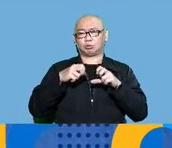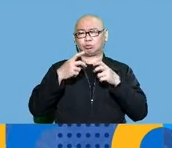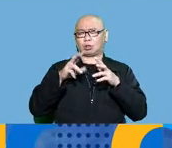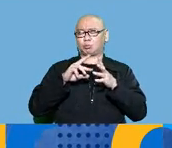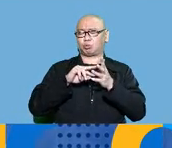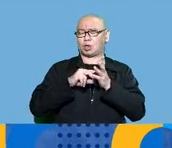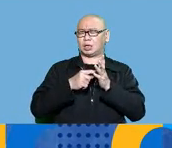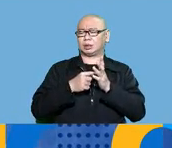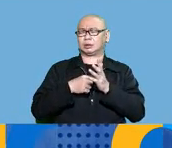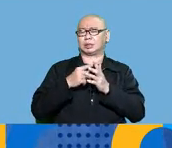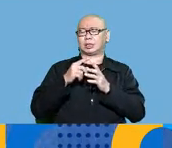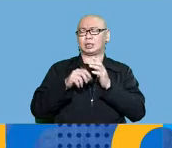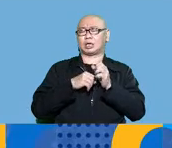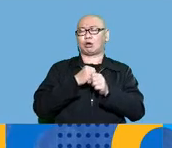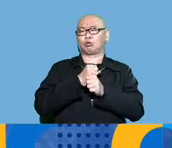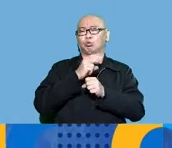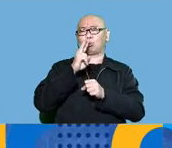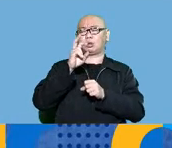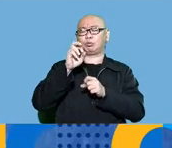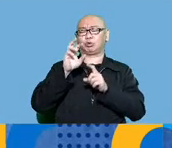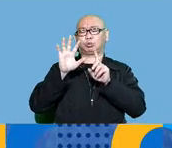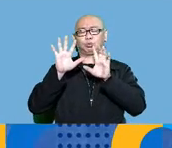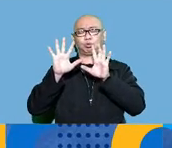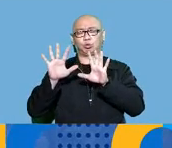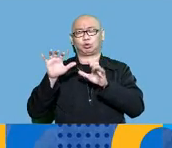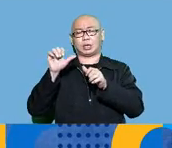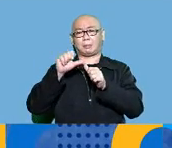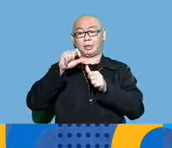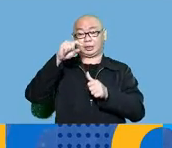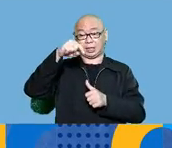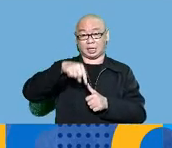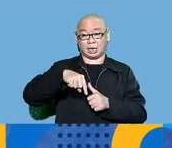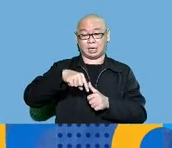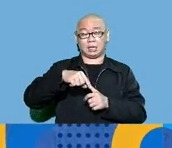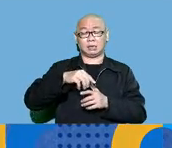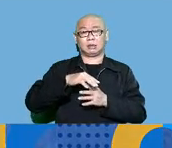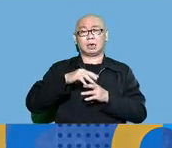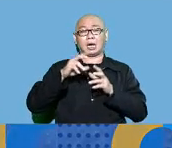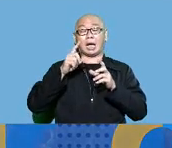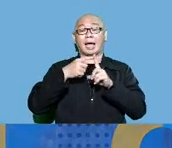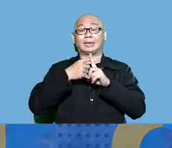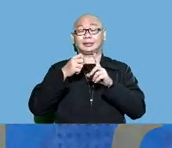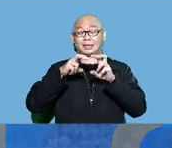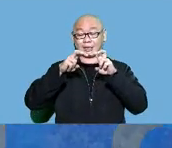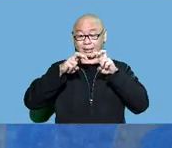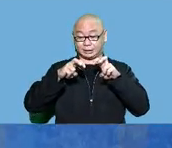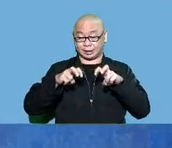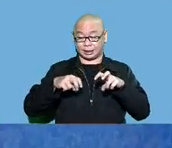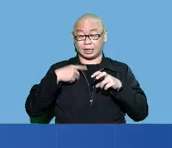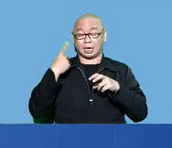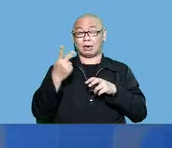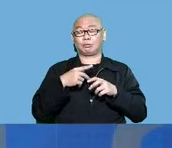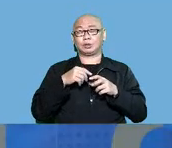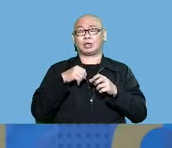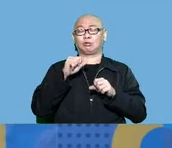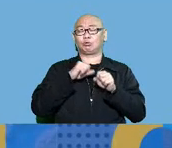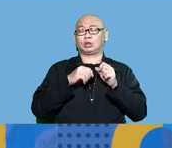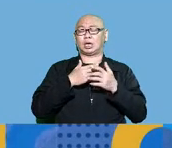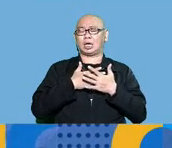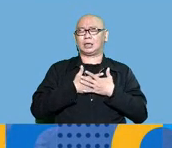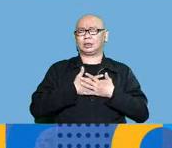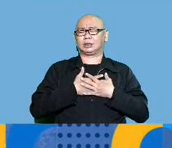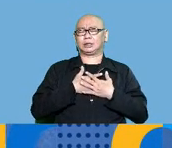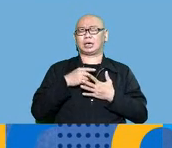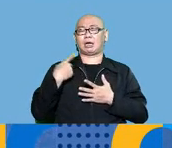riset sejak tahun 2010 sampai saat ini. Dan dari hasil riset ke hati yang telah kami lakukan, kami